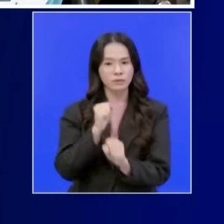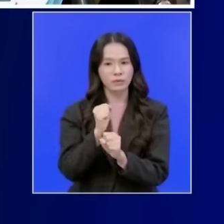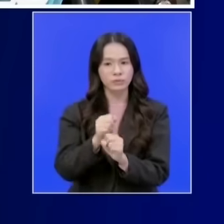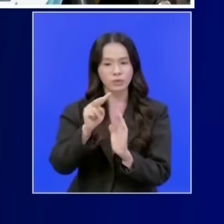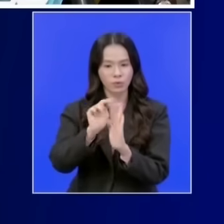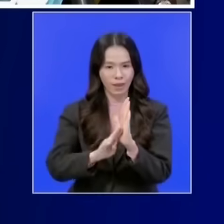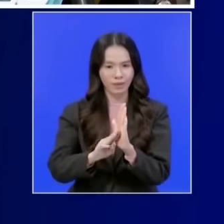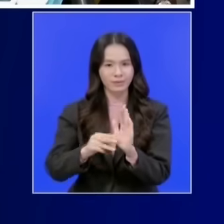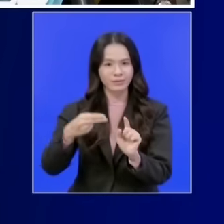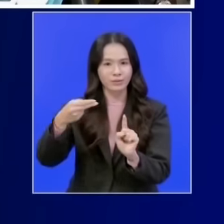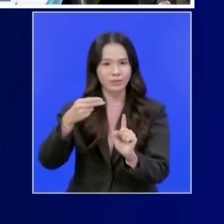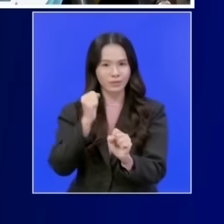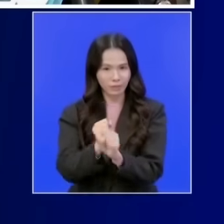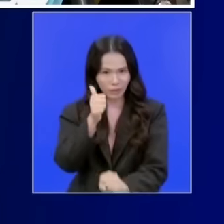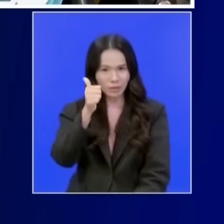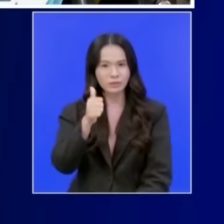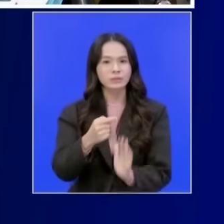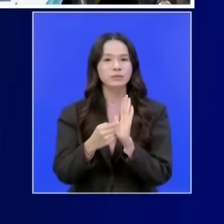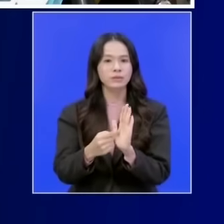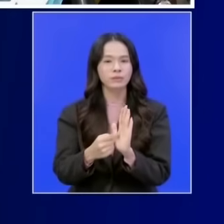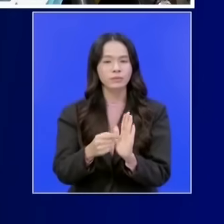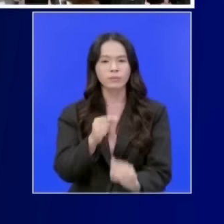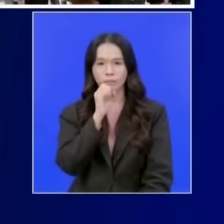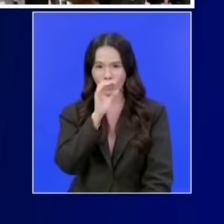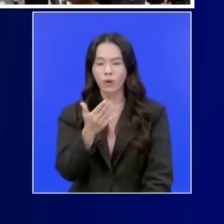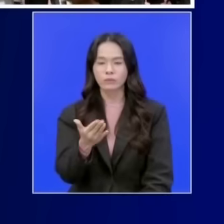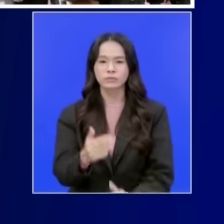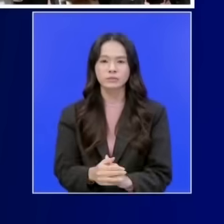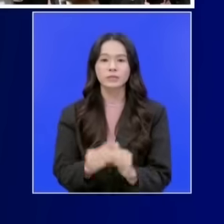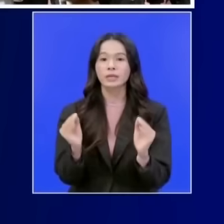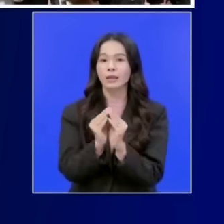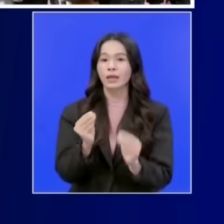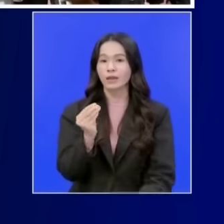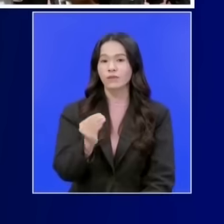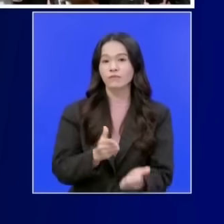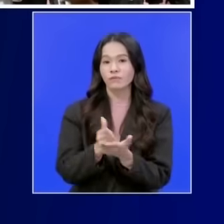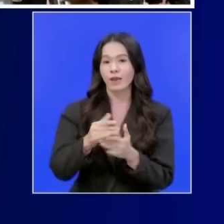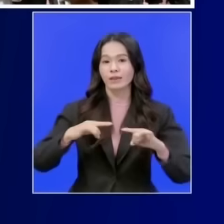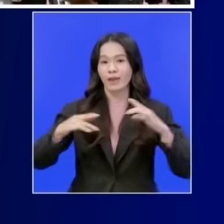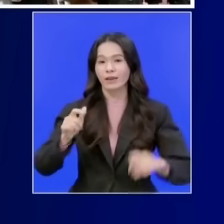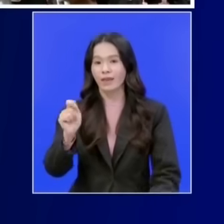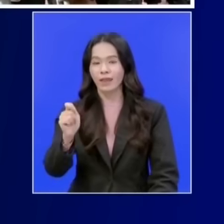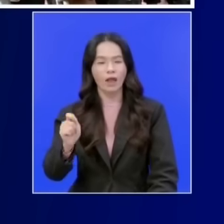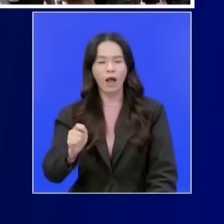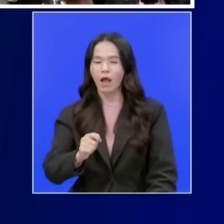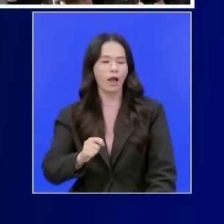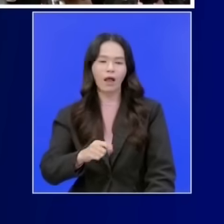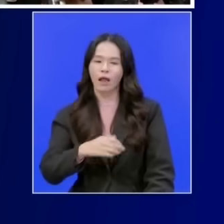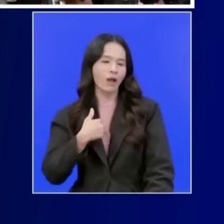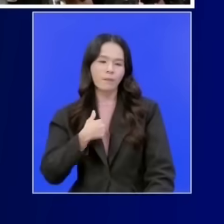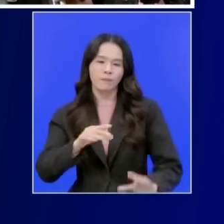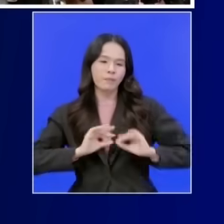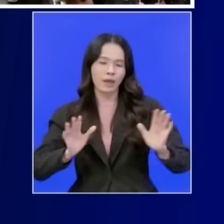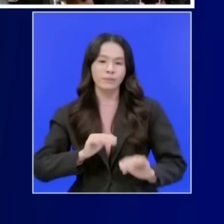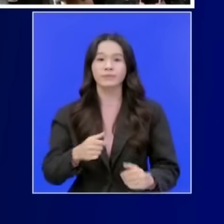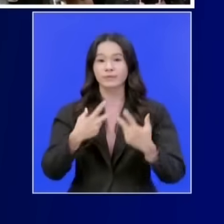บายนี้ได้อย่างแน่นอนตามที่พูดไว้ครับผม ครับให้คะแนนเลยเป็นฝ่ายค้านเกรด A เพราะค้านมาได้ทุกเรื่อง แต่ให้ค